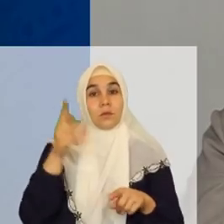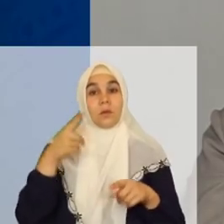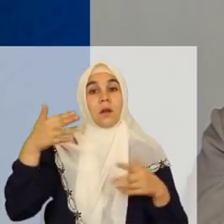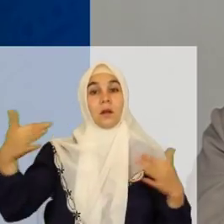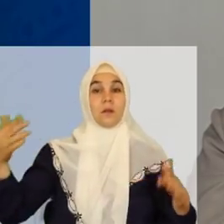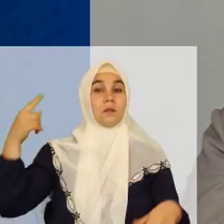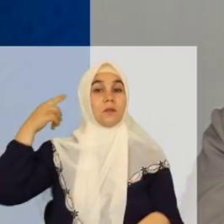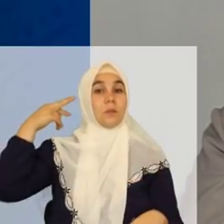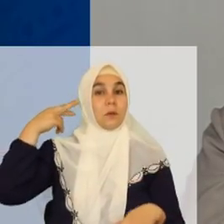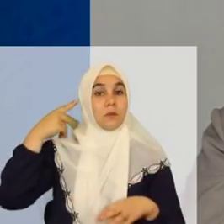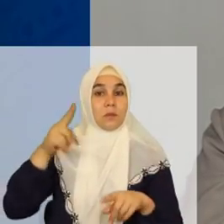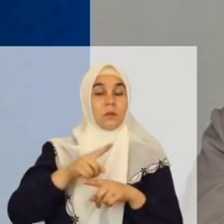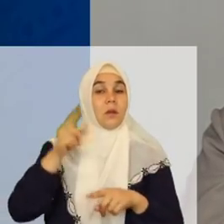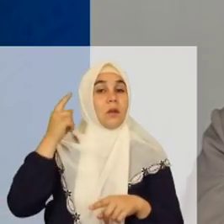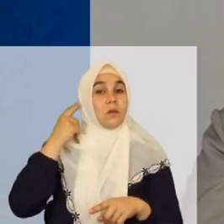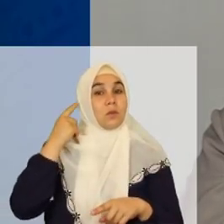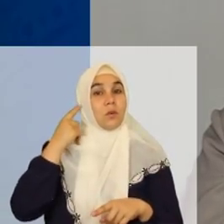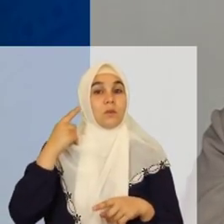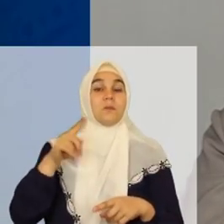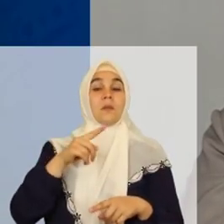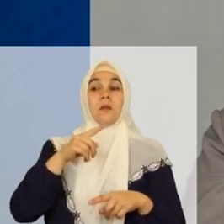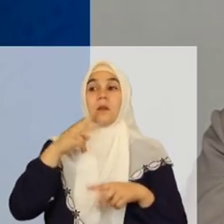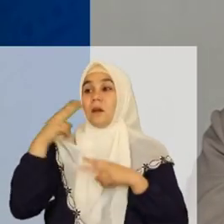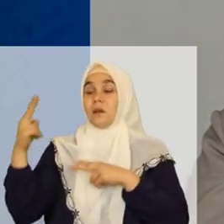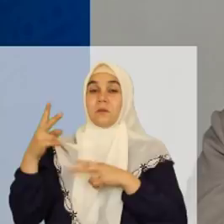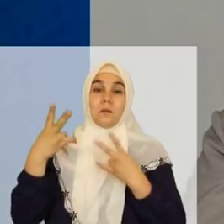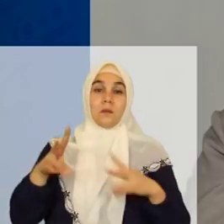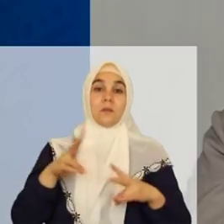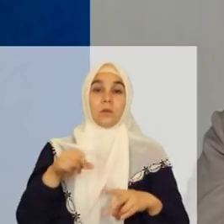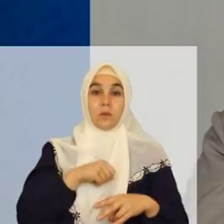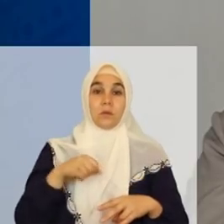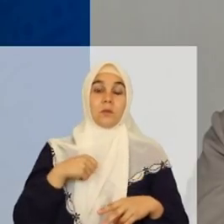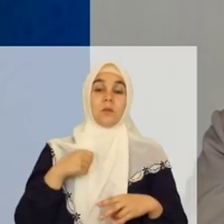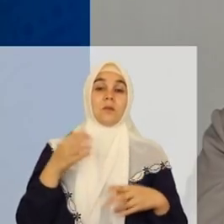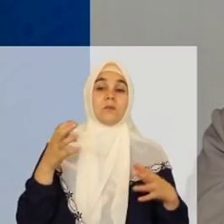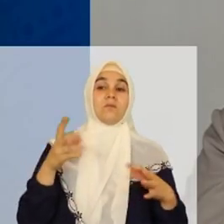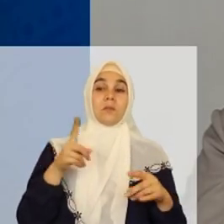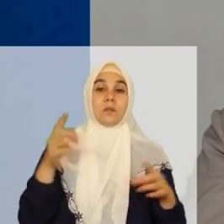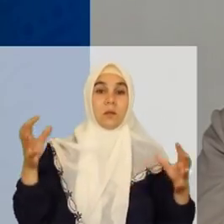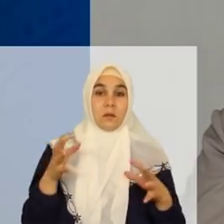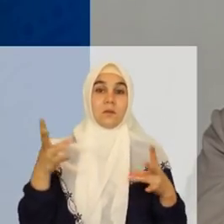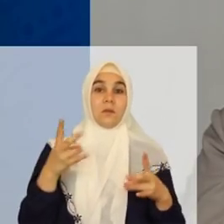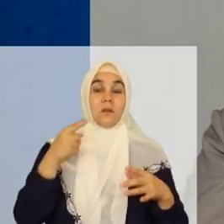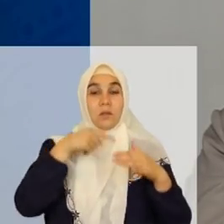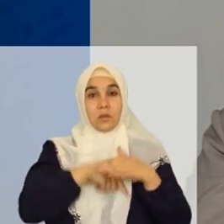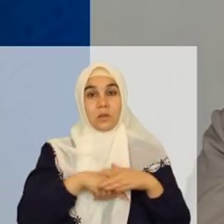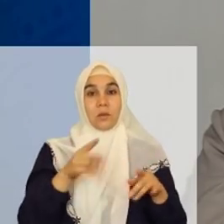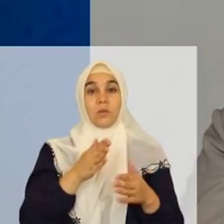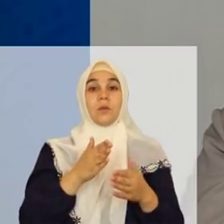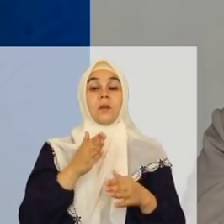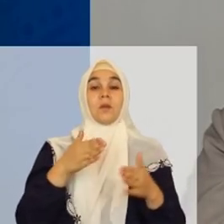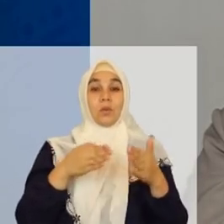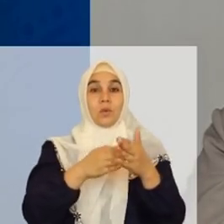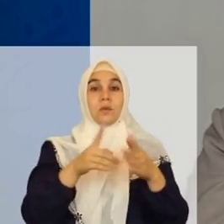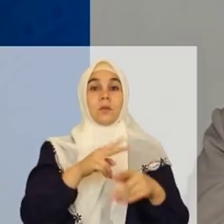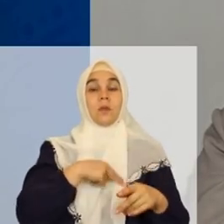xil, demak, tovushlar kirib, e'tiborni jam qilmaslik uchun chora ko'rish kerak. Ichki, demak, to'siqlar